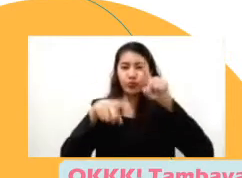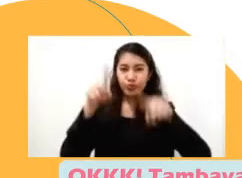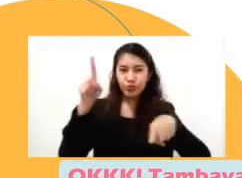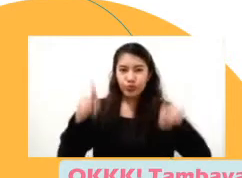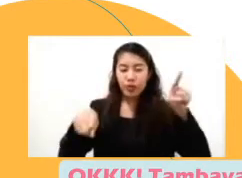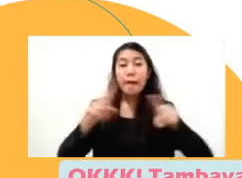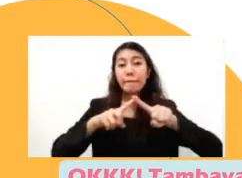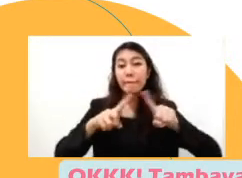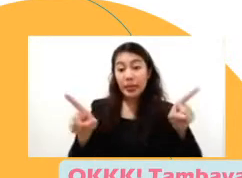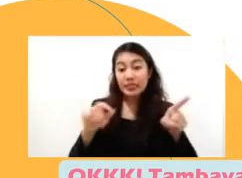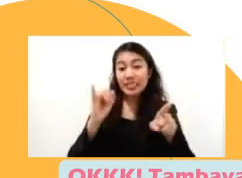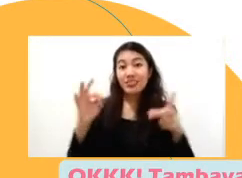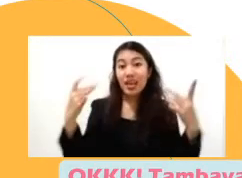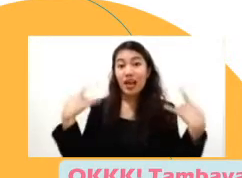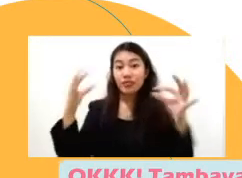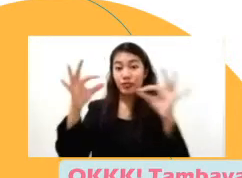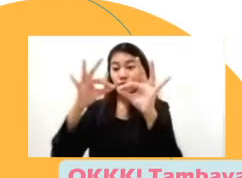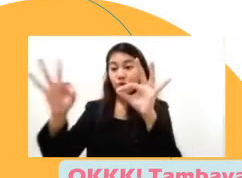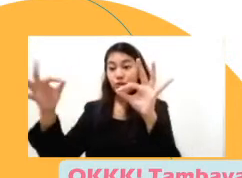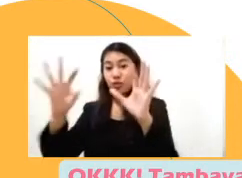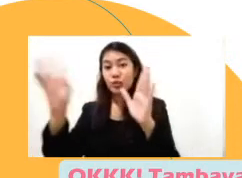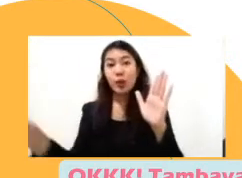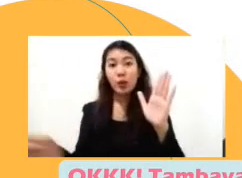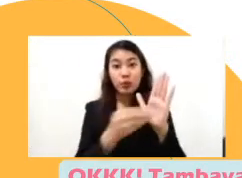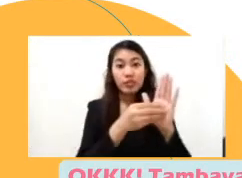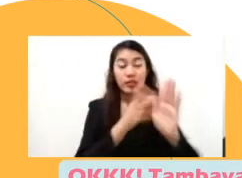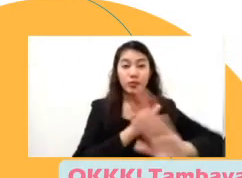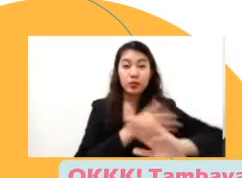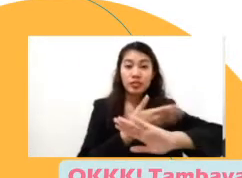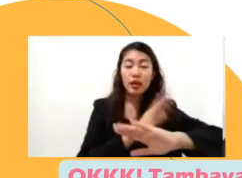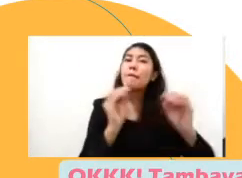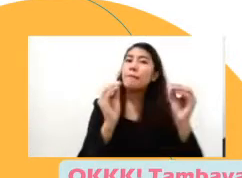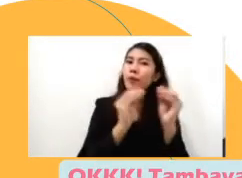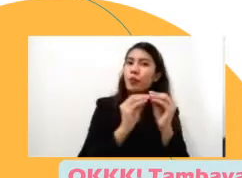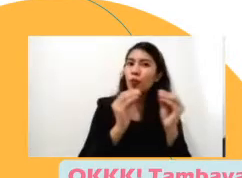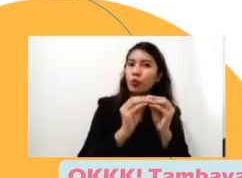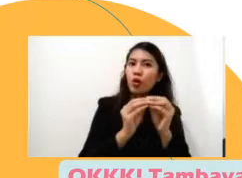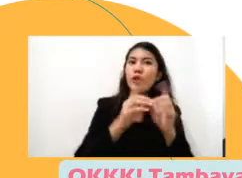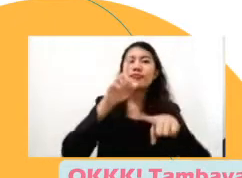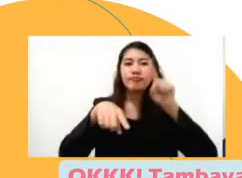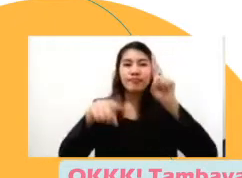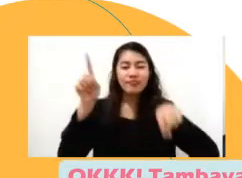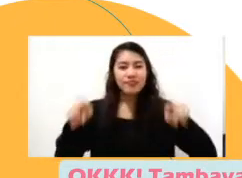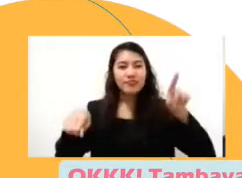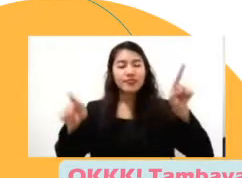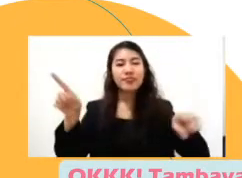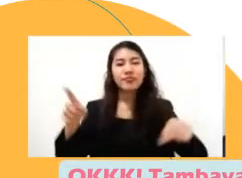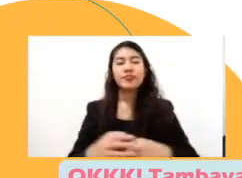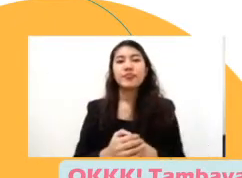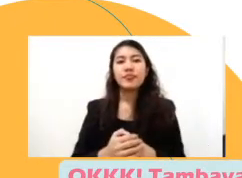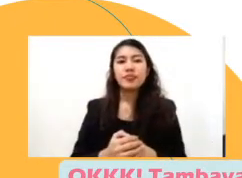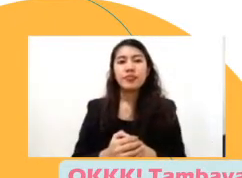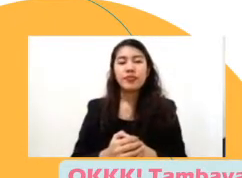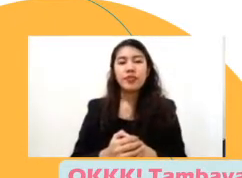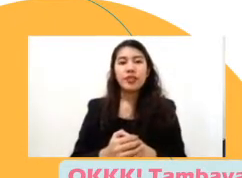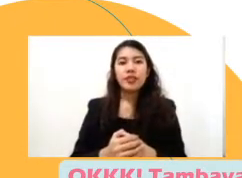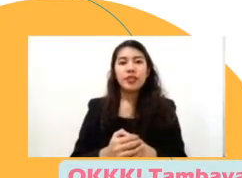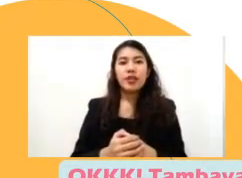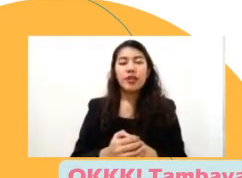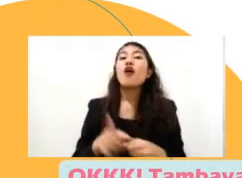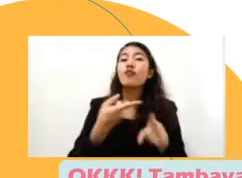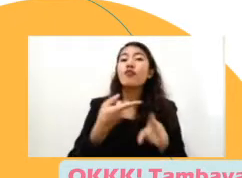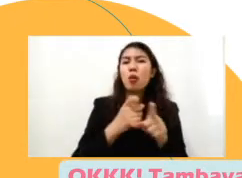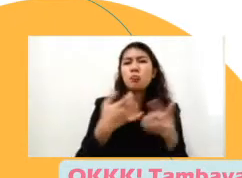at makapal. Maaring yung interpretation niya ay bugso rin ang damdamin na mula sa lungkot, pero